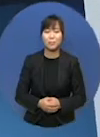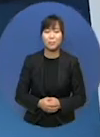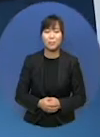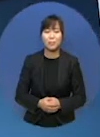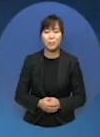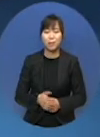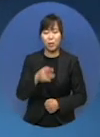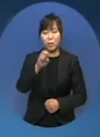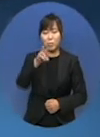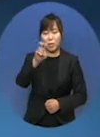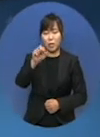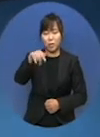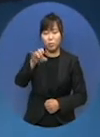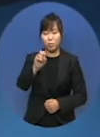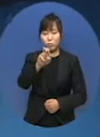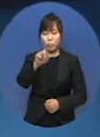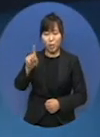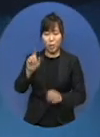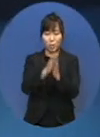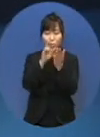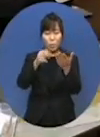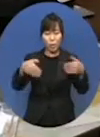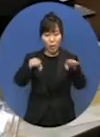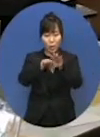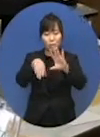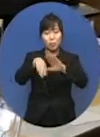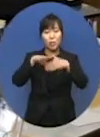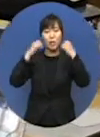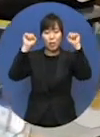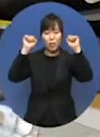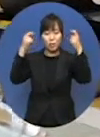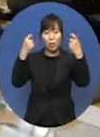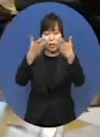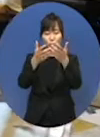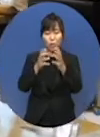광양 중마 도서관은 문화체육 관광부가 주최하고